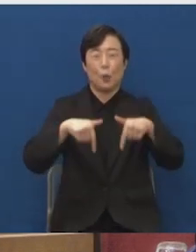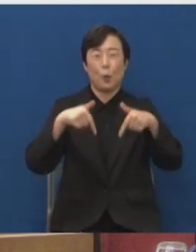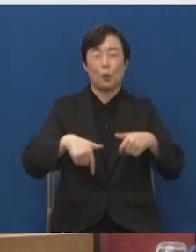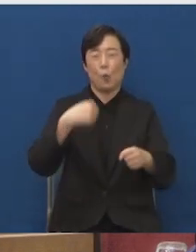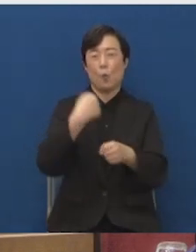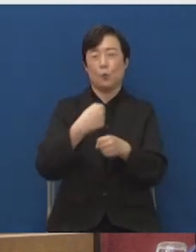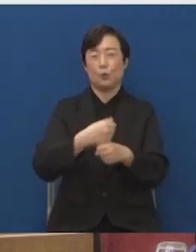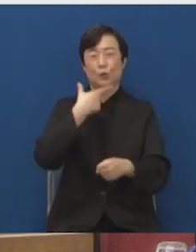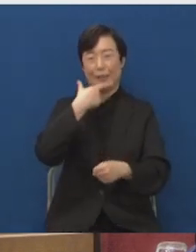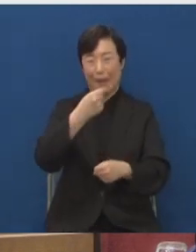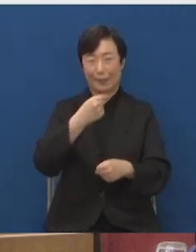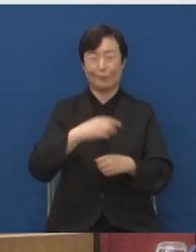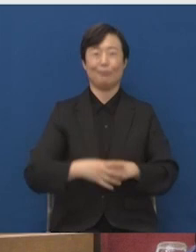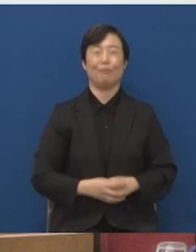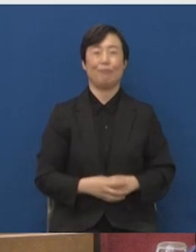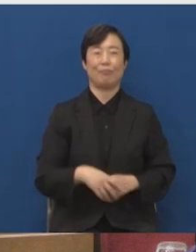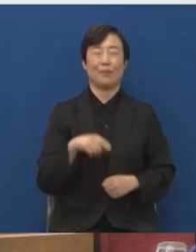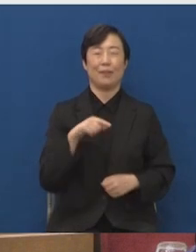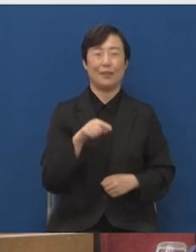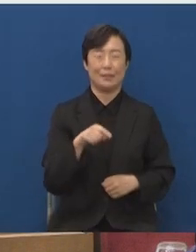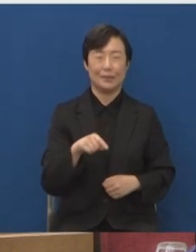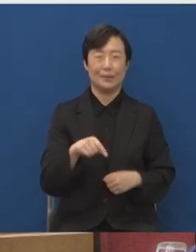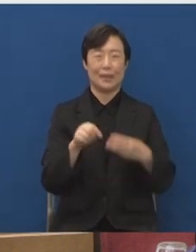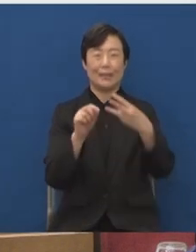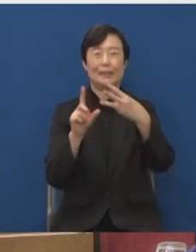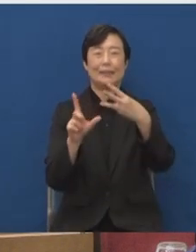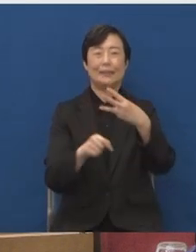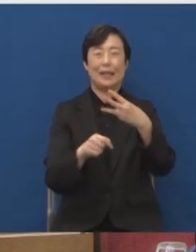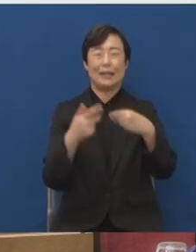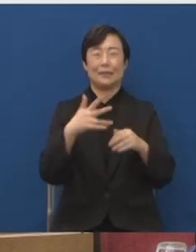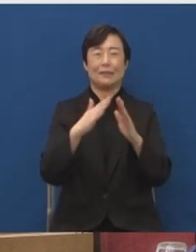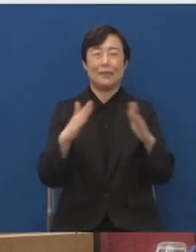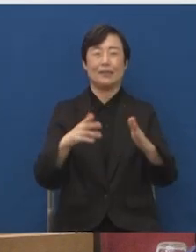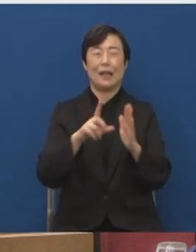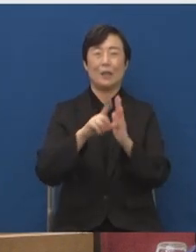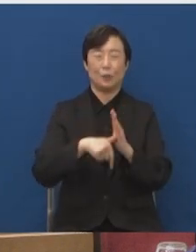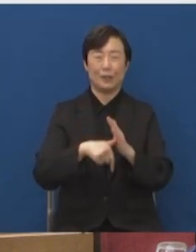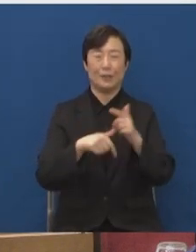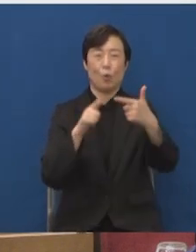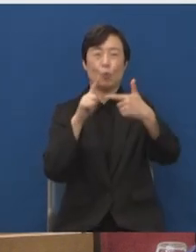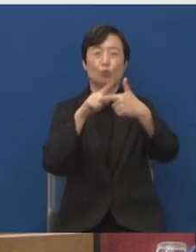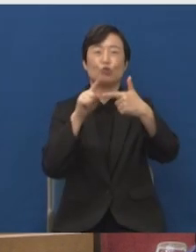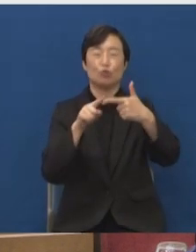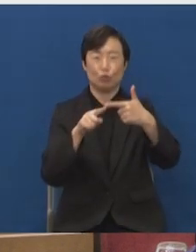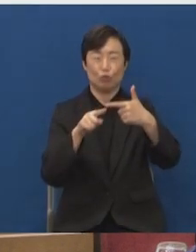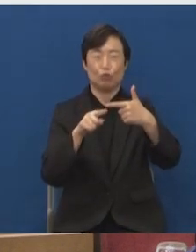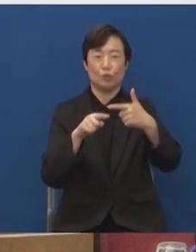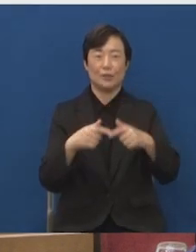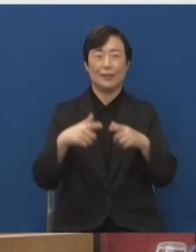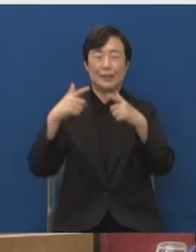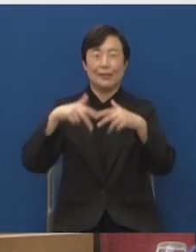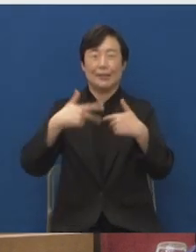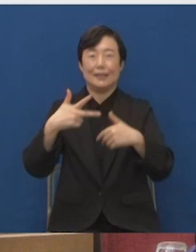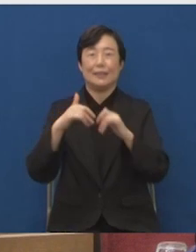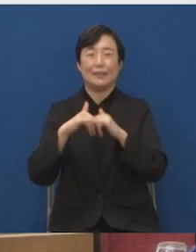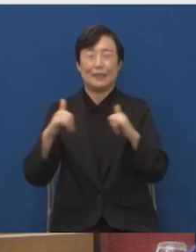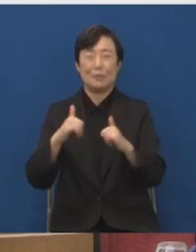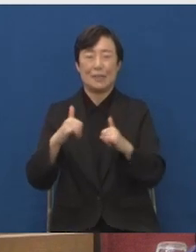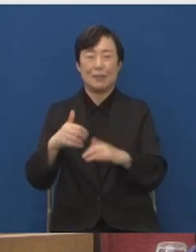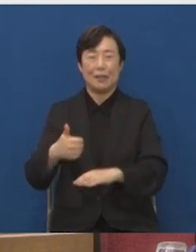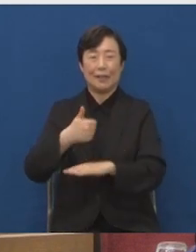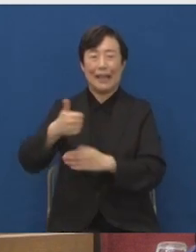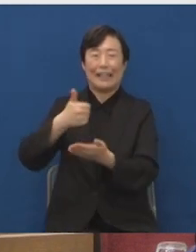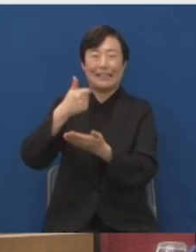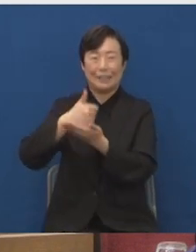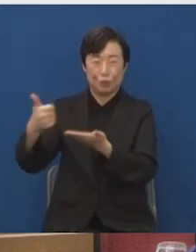実現にあたりましては、先の3月市会で申し上げました6つの基本政策、すなわち市民第一主義で人々から選ばれる町京都、突き